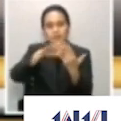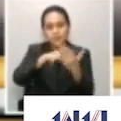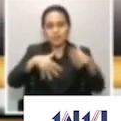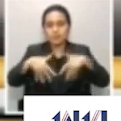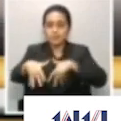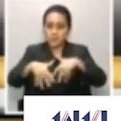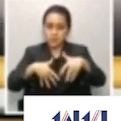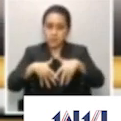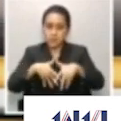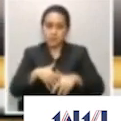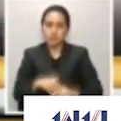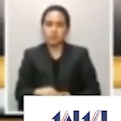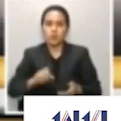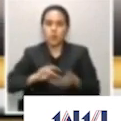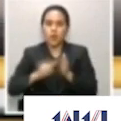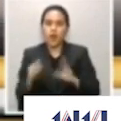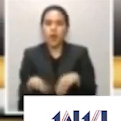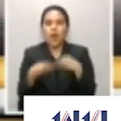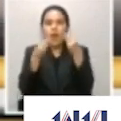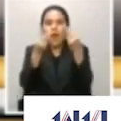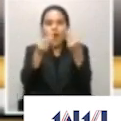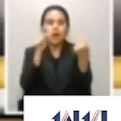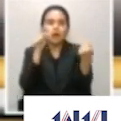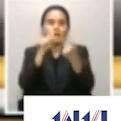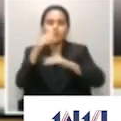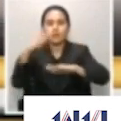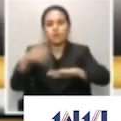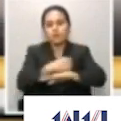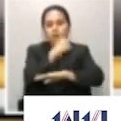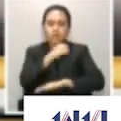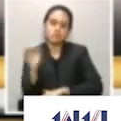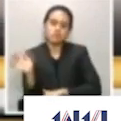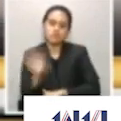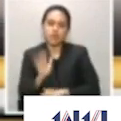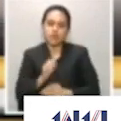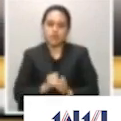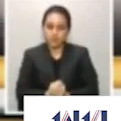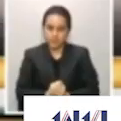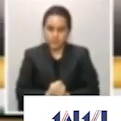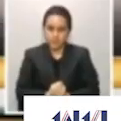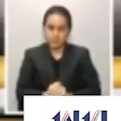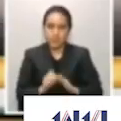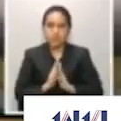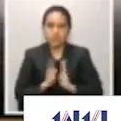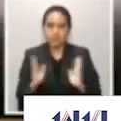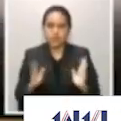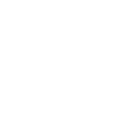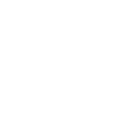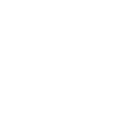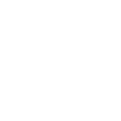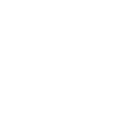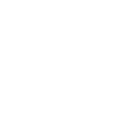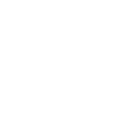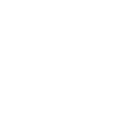ผู้ที่มีอำนาจแต่งตั้งสวเข้ามาขอบคุณท่านประธานค่ะ